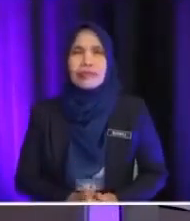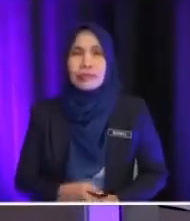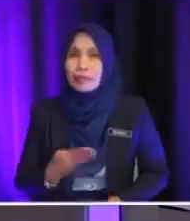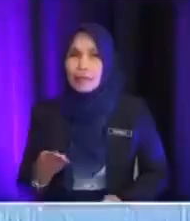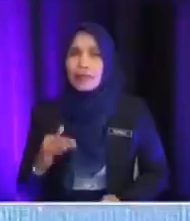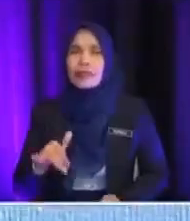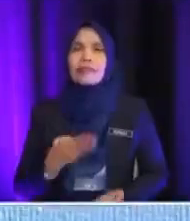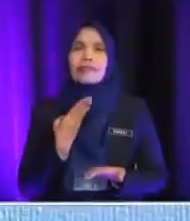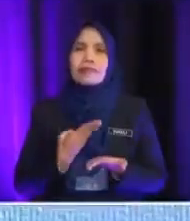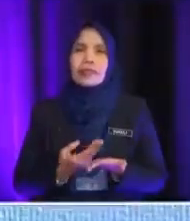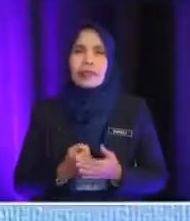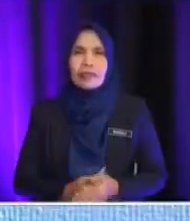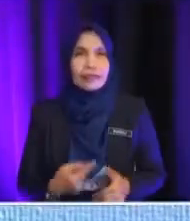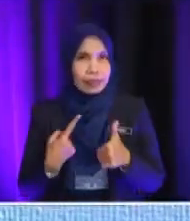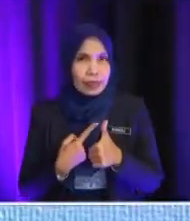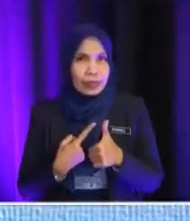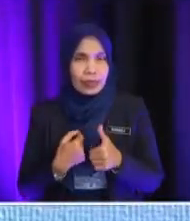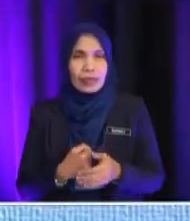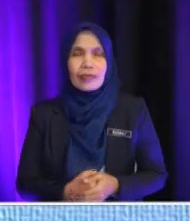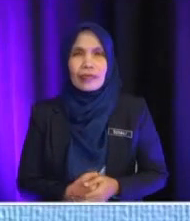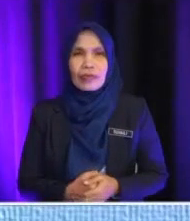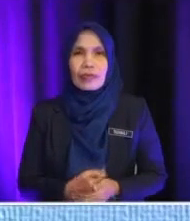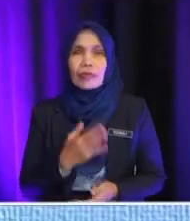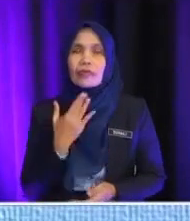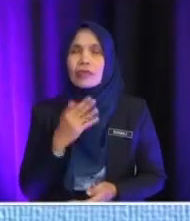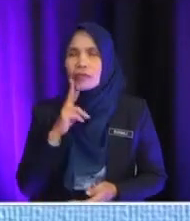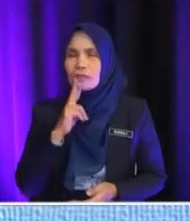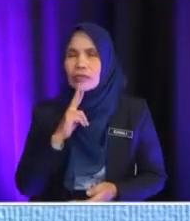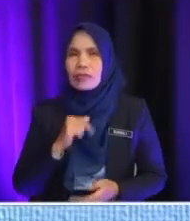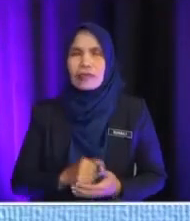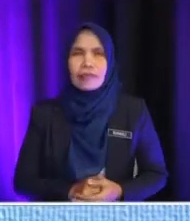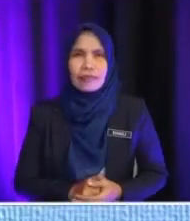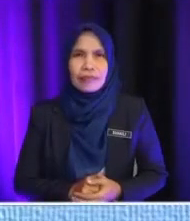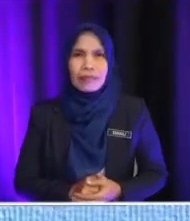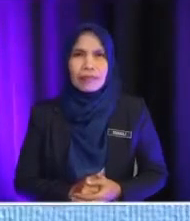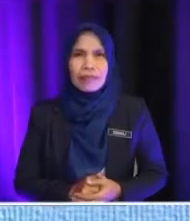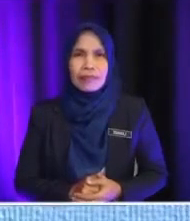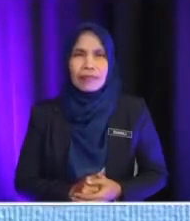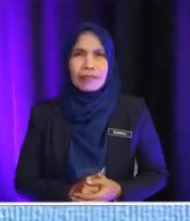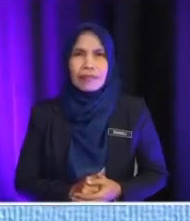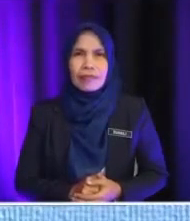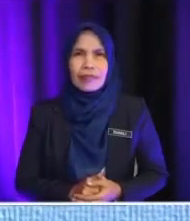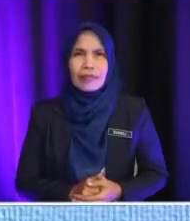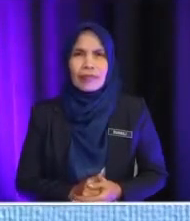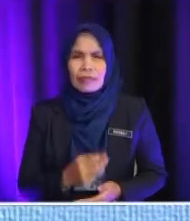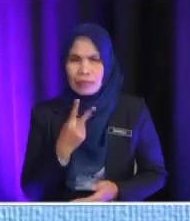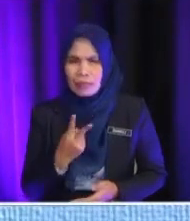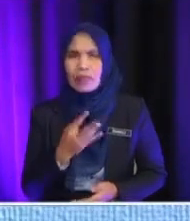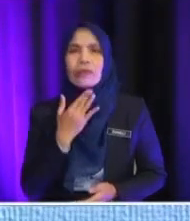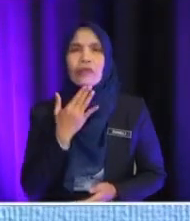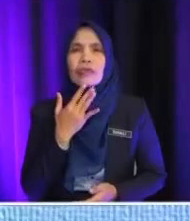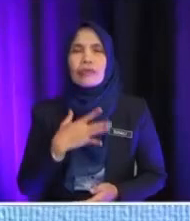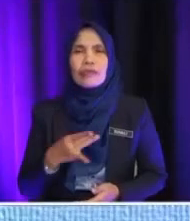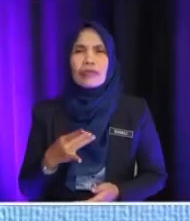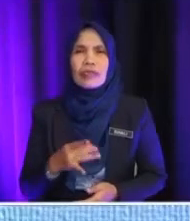Okey, daging ayam tu dia berwarna merah-merah ataupun warna pink. Dia nampak segar. Kalau kita tengok dia warna putih, pucat, itu